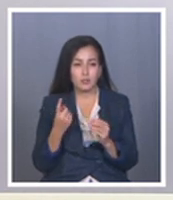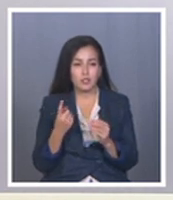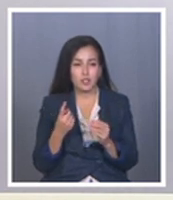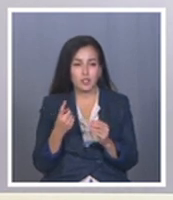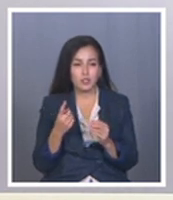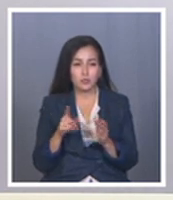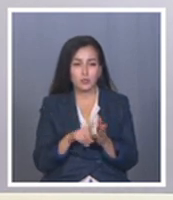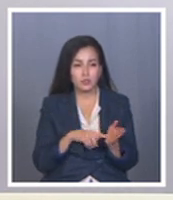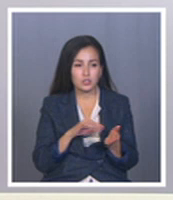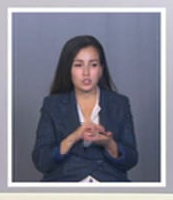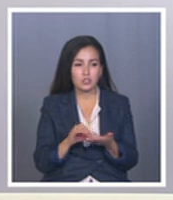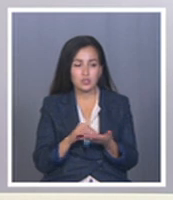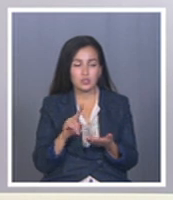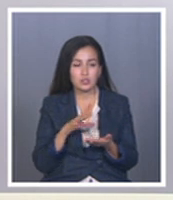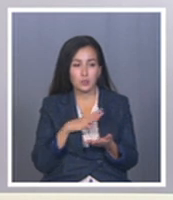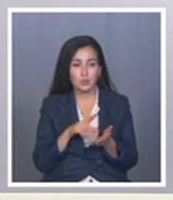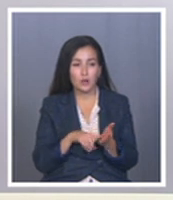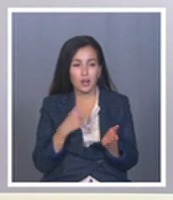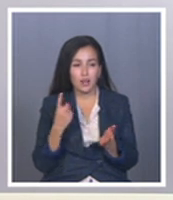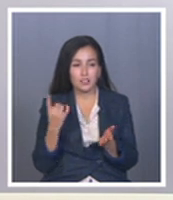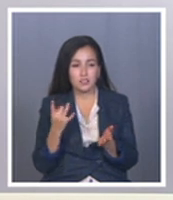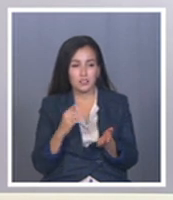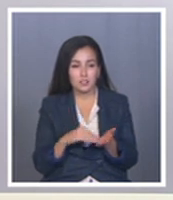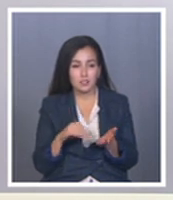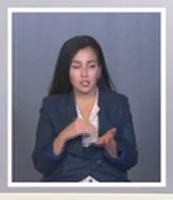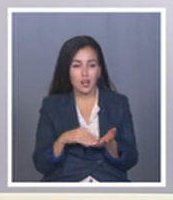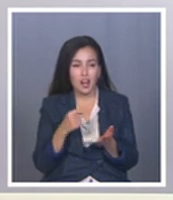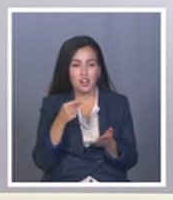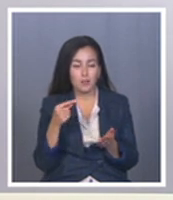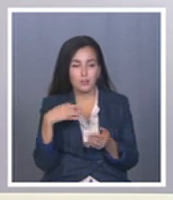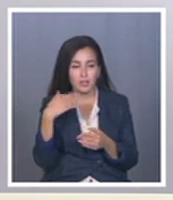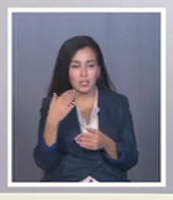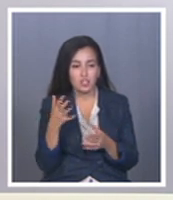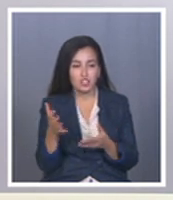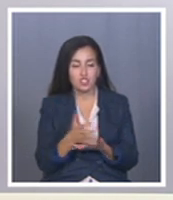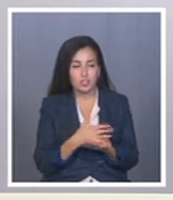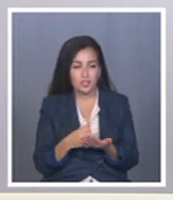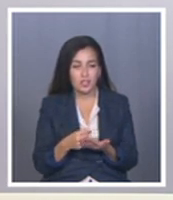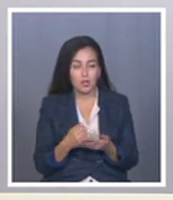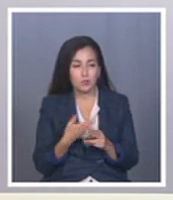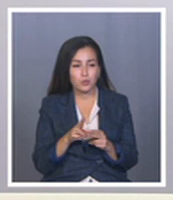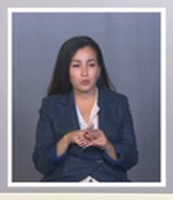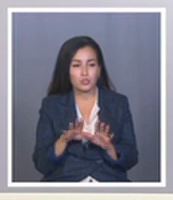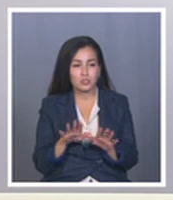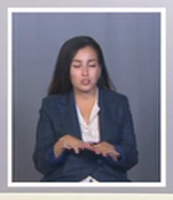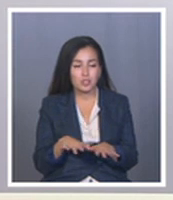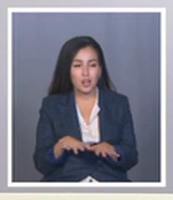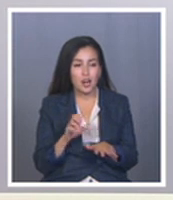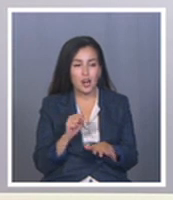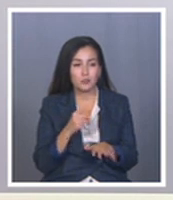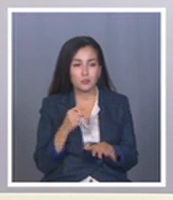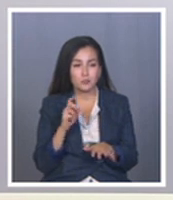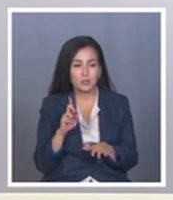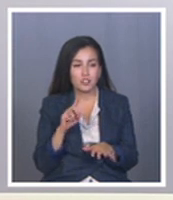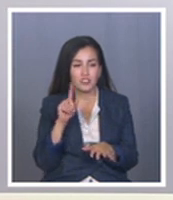сызығын салып, бөлімді бір-ақ рет жазайық, алымдарды жинақтайық. Бұл жерде a минус b-ның квадратын